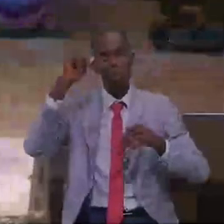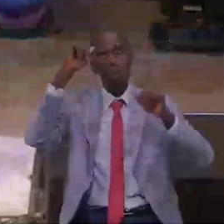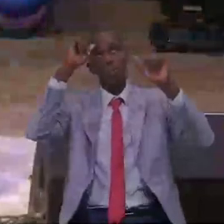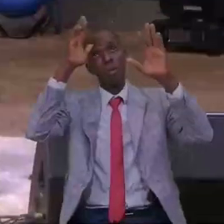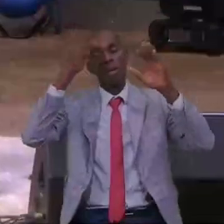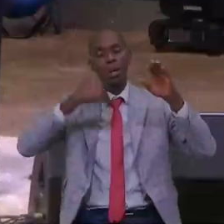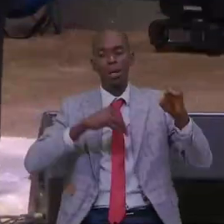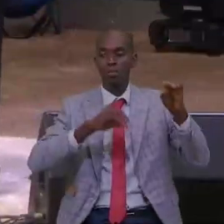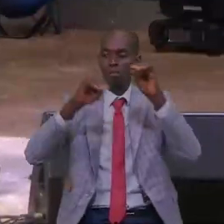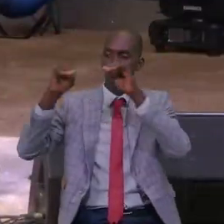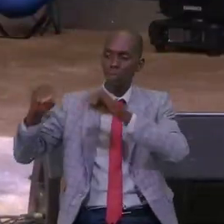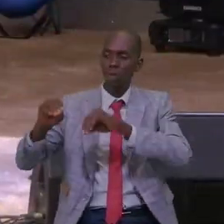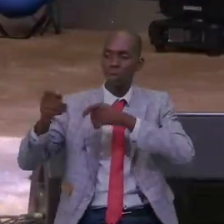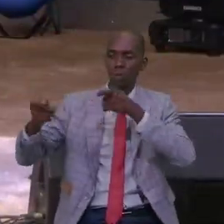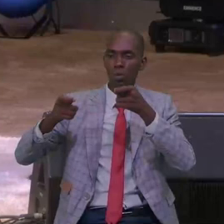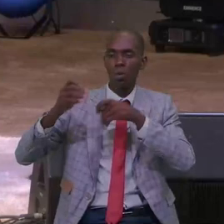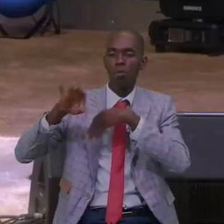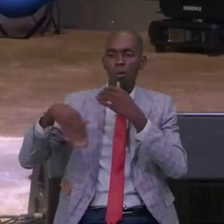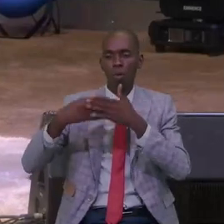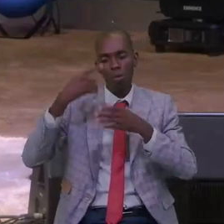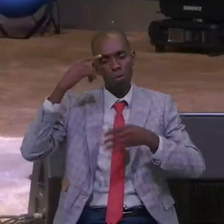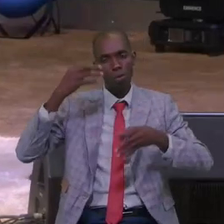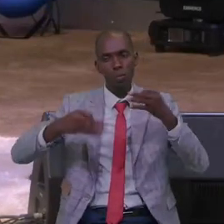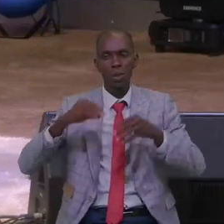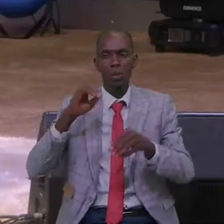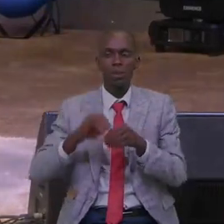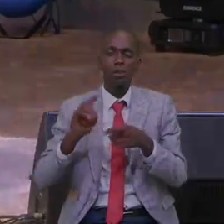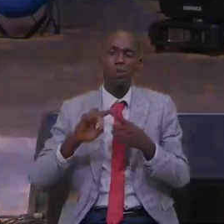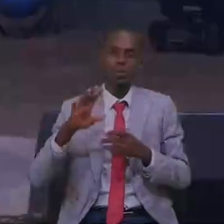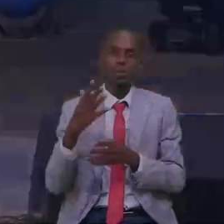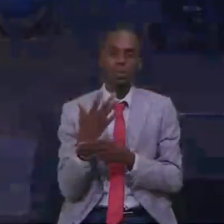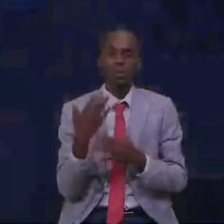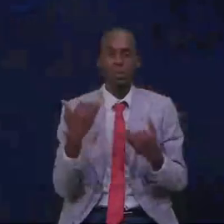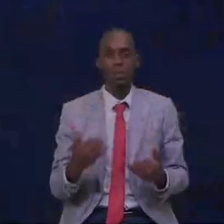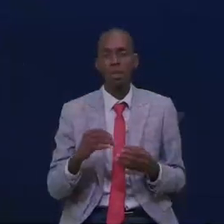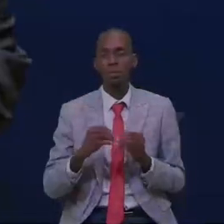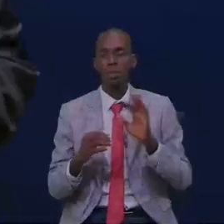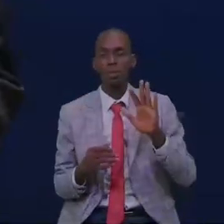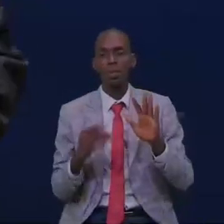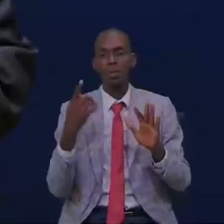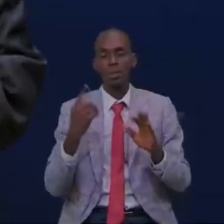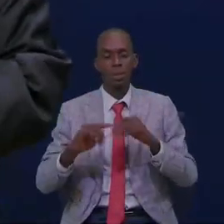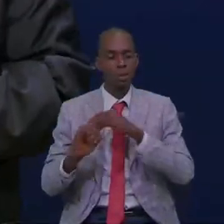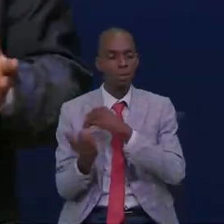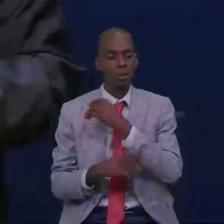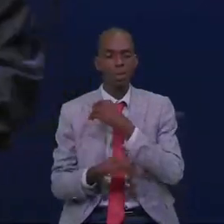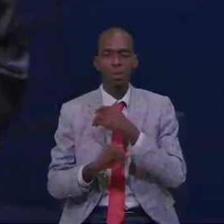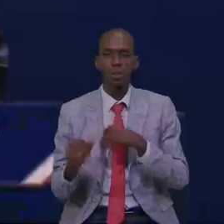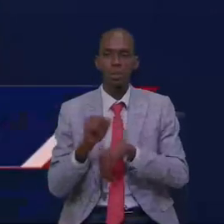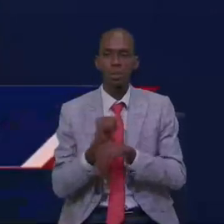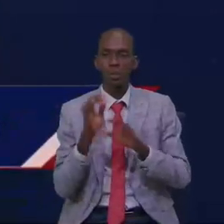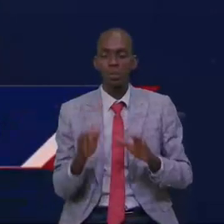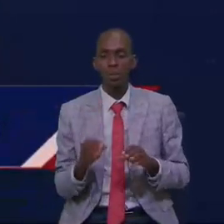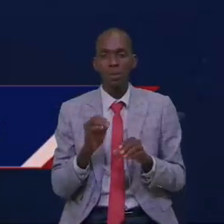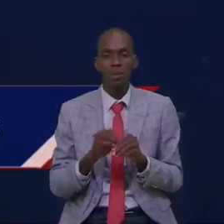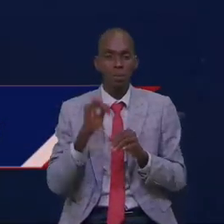a remis tout jugement dans les mains de Christ. Numéro 5, c'est la pierre qui frappe. Voyons